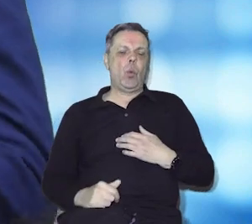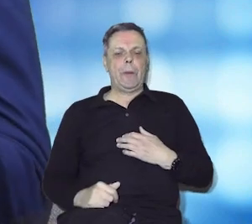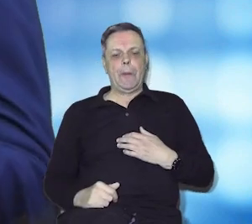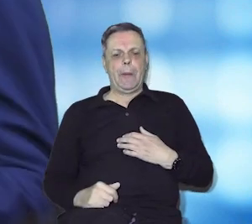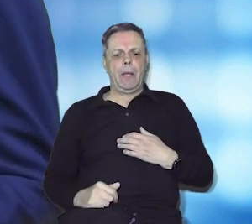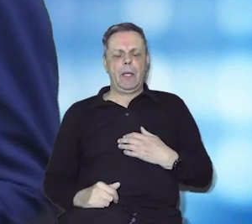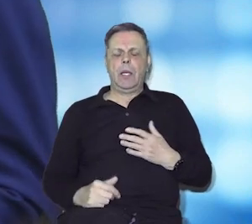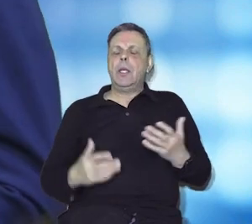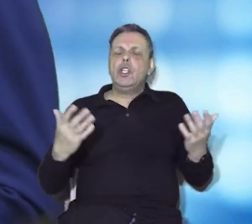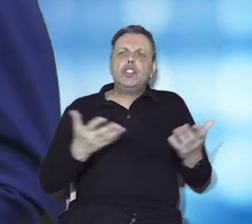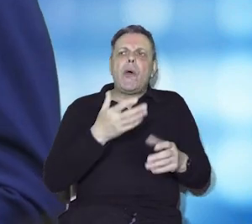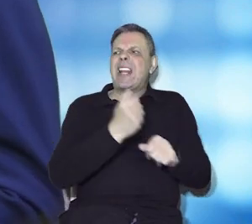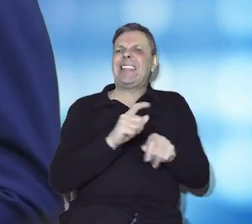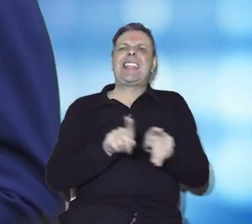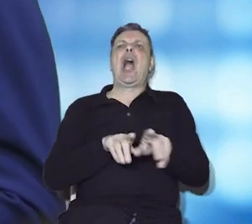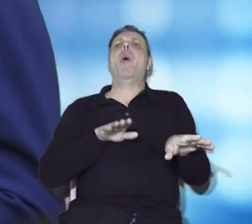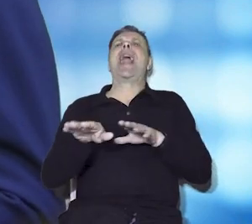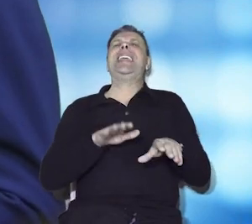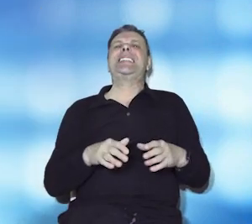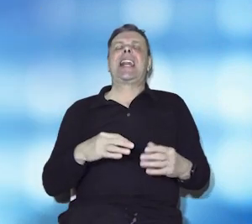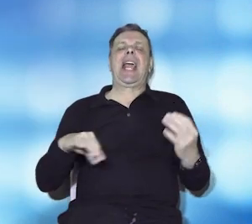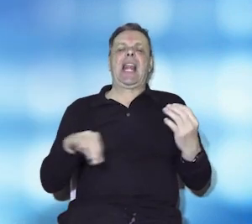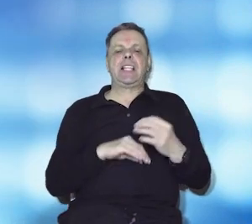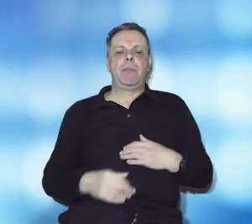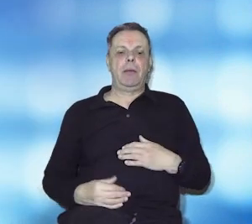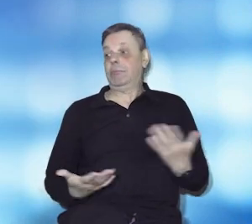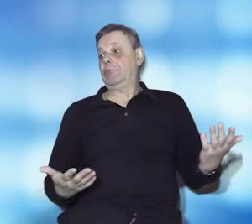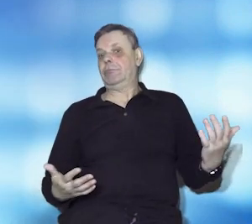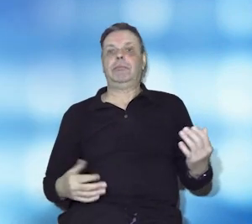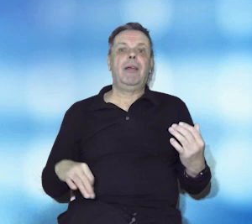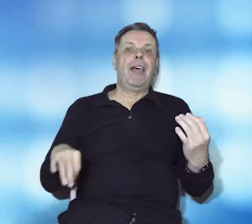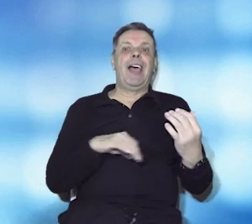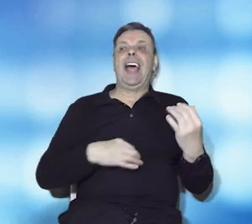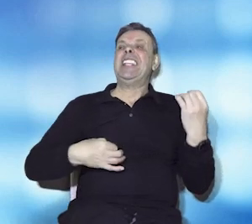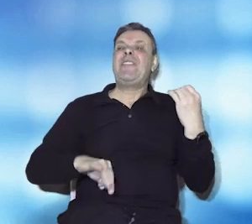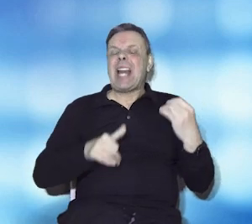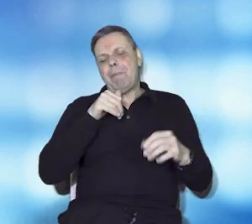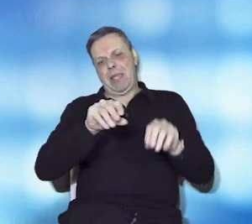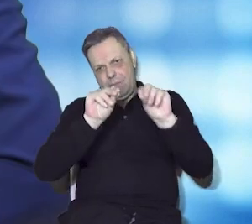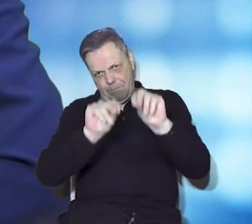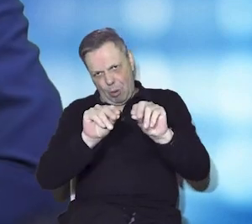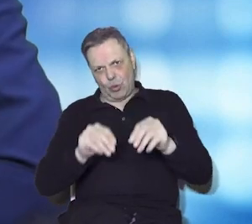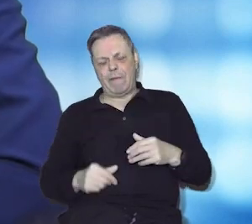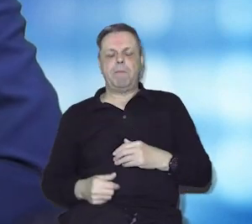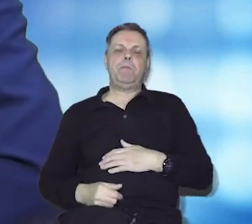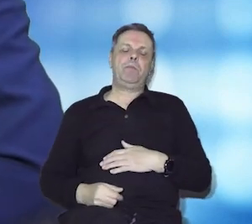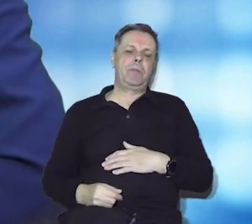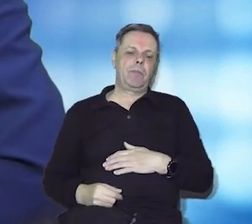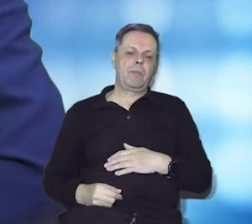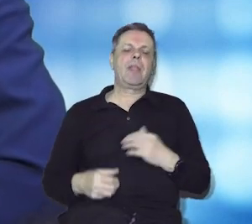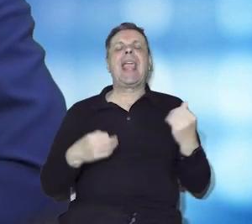Čime se bavite kao magistar glazbe? Pa evo, bavim se sviranjem i podučavam. Što podučavate?